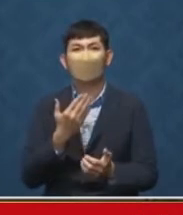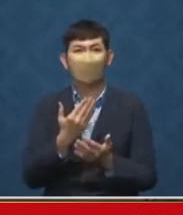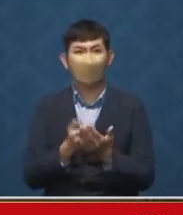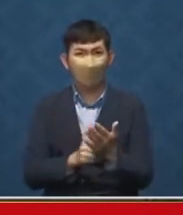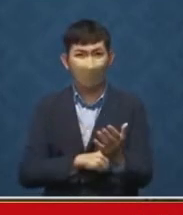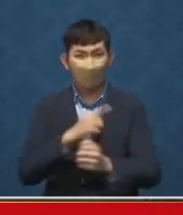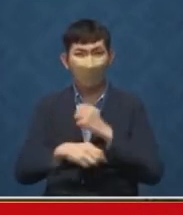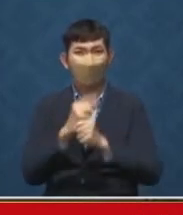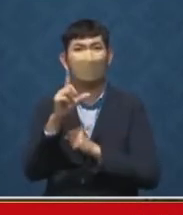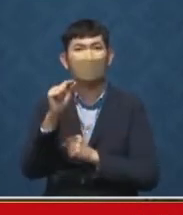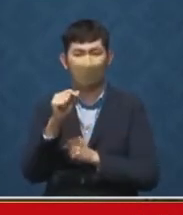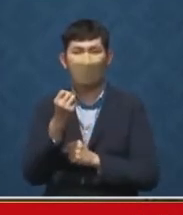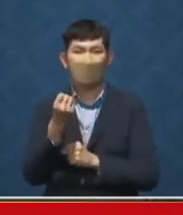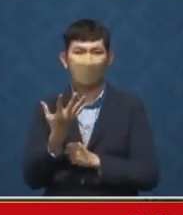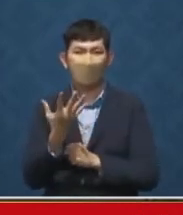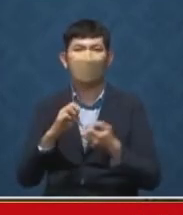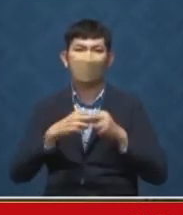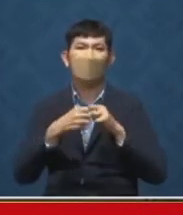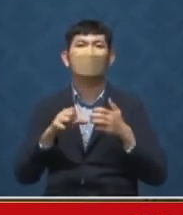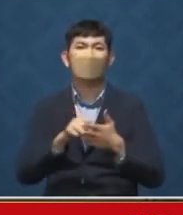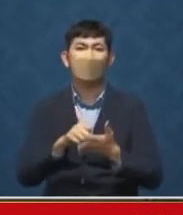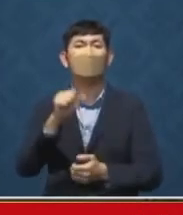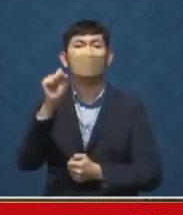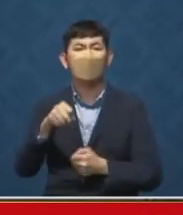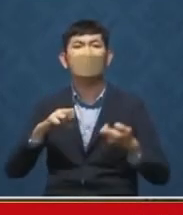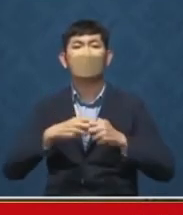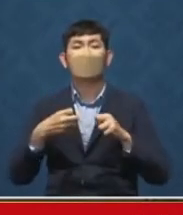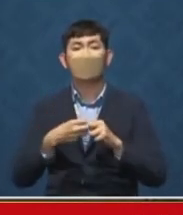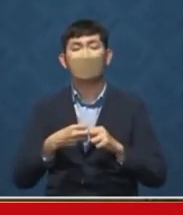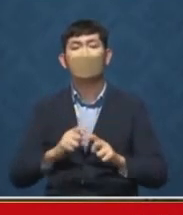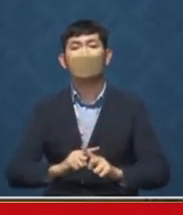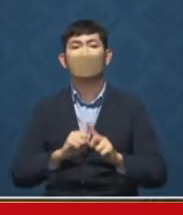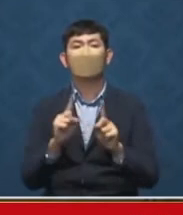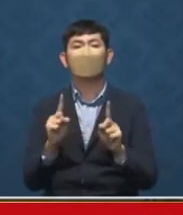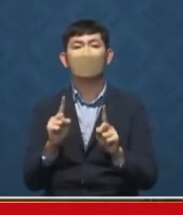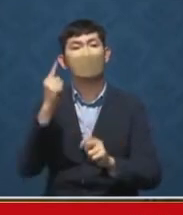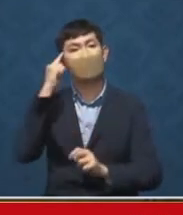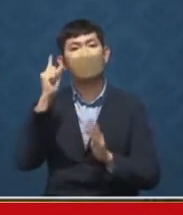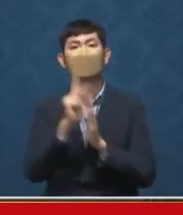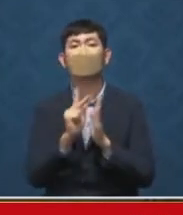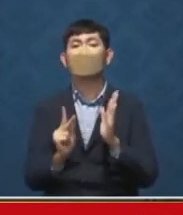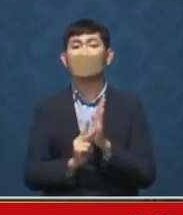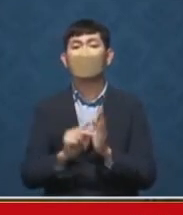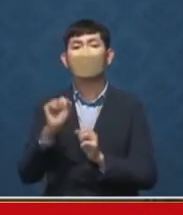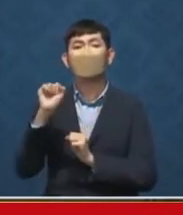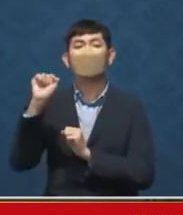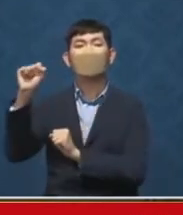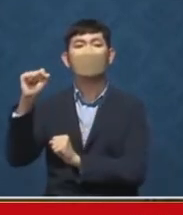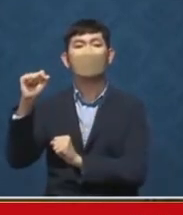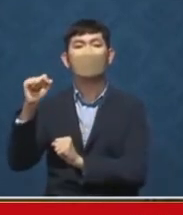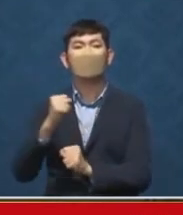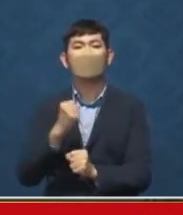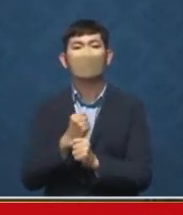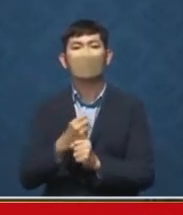ากเกือบ20ปีเนี่ยมันมากการแก้ไขปัญหาแน่นอนล่ะมันต้องมีปัญหาแต่ว่าในเมื่อเขาจะออกกฎหม